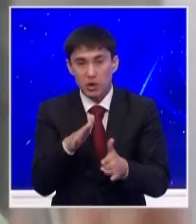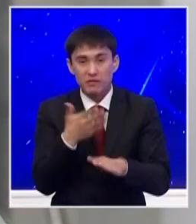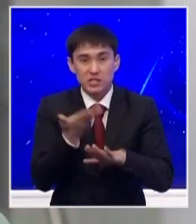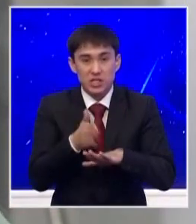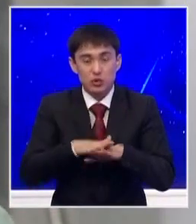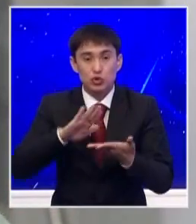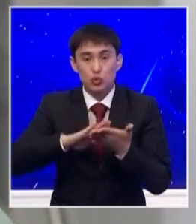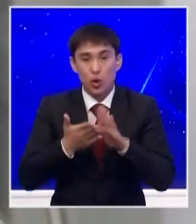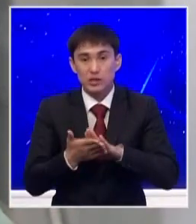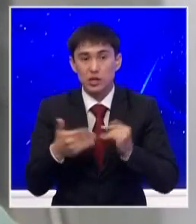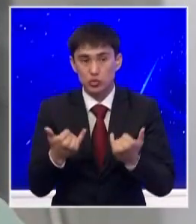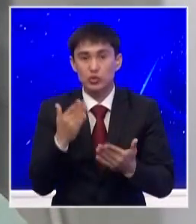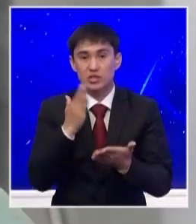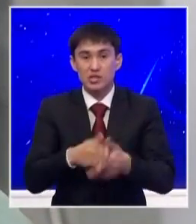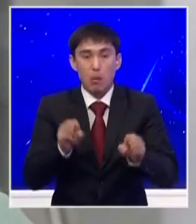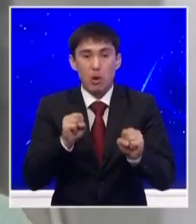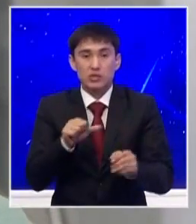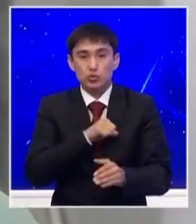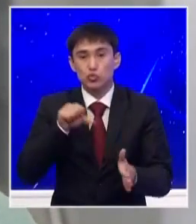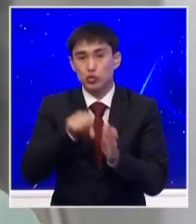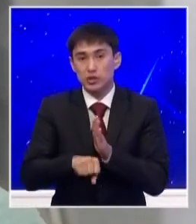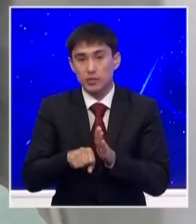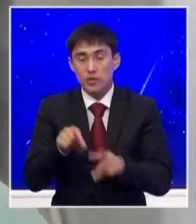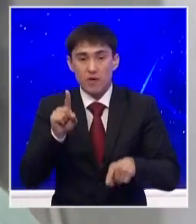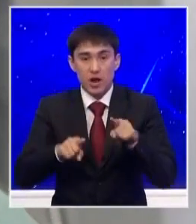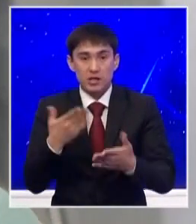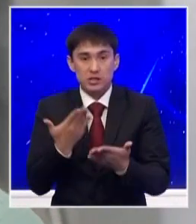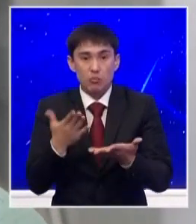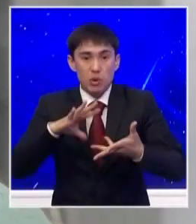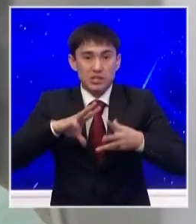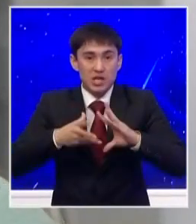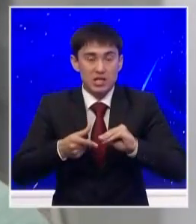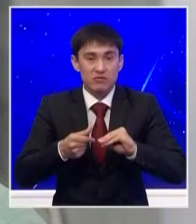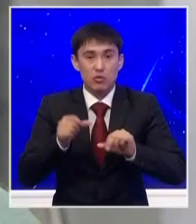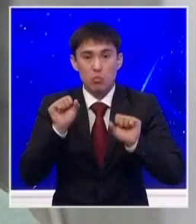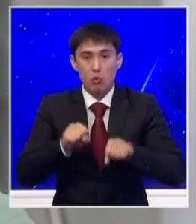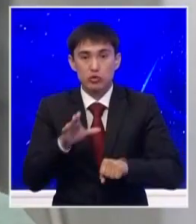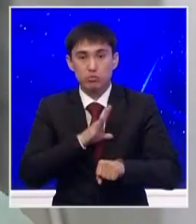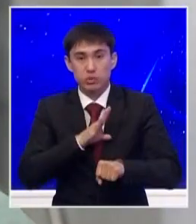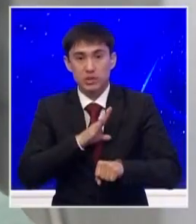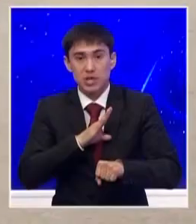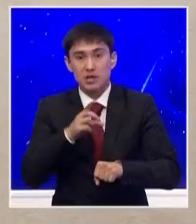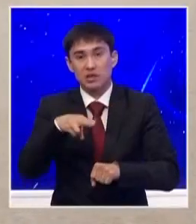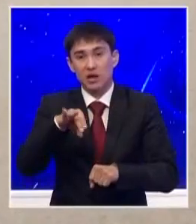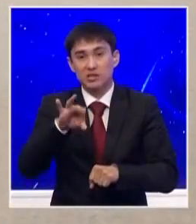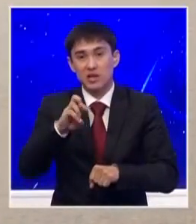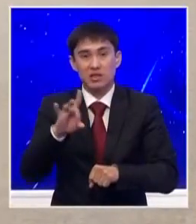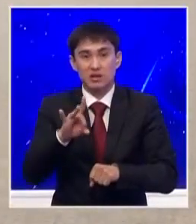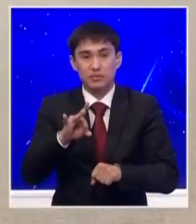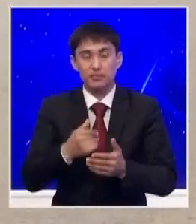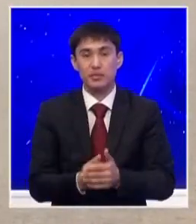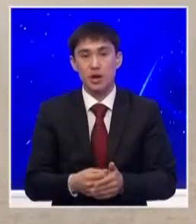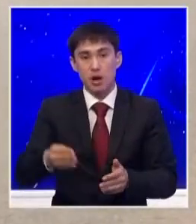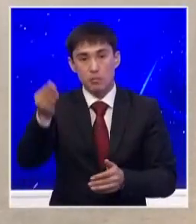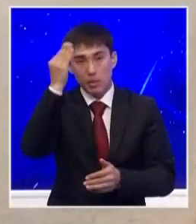тяжестью ситуации, отсюда и риск суицида. Есть вероятность, что впоследствии потерпевший может стать трансгендером. По мнению